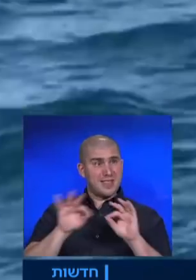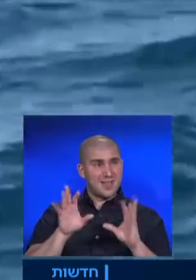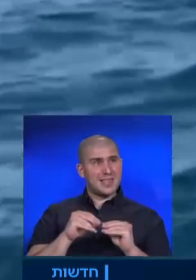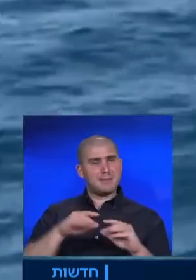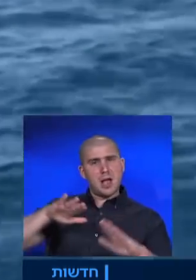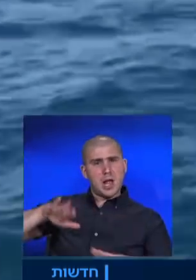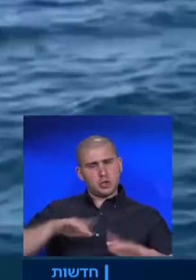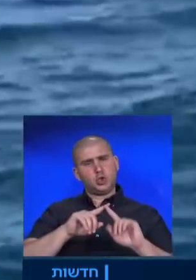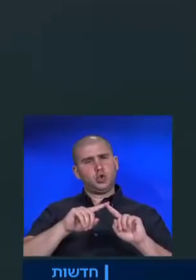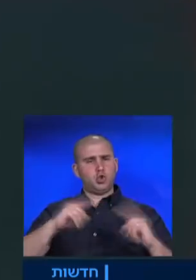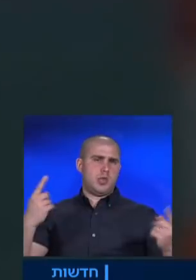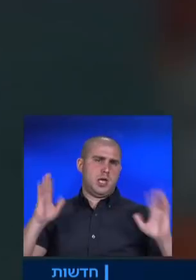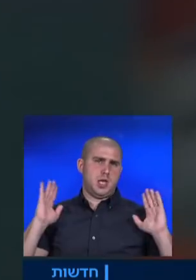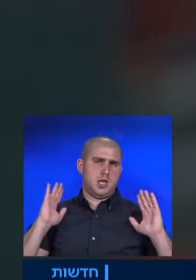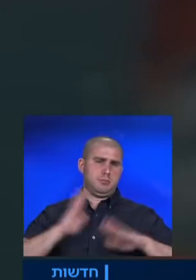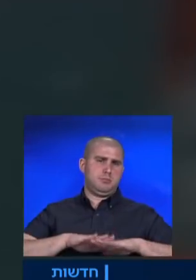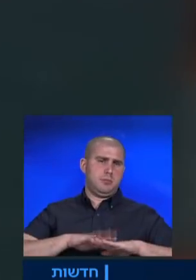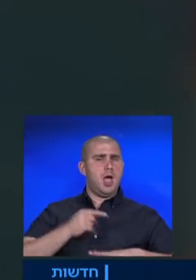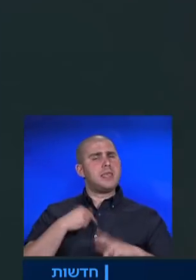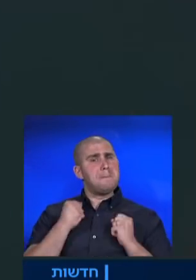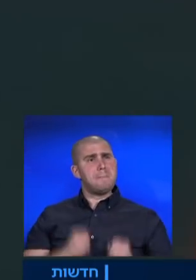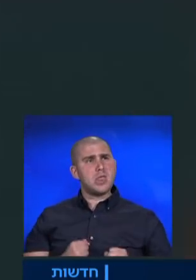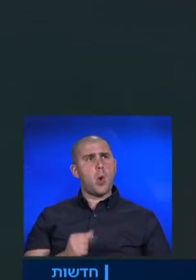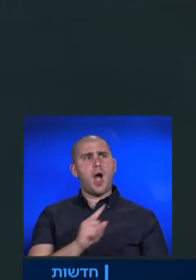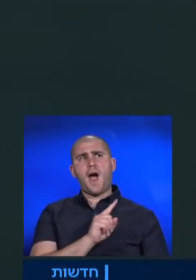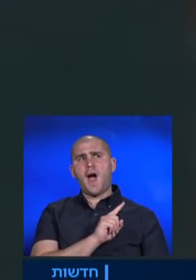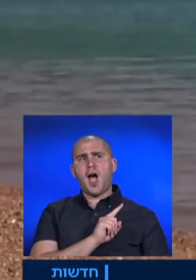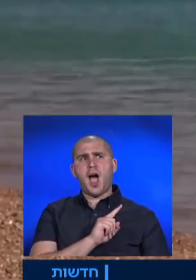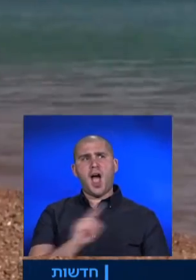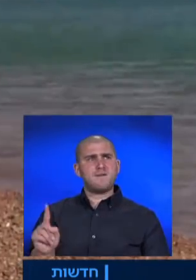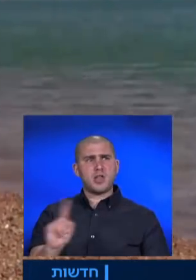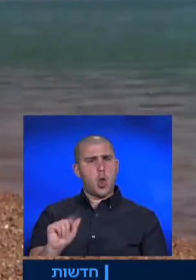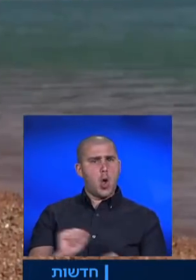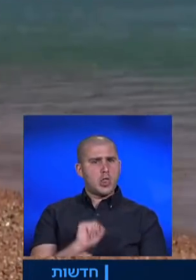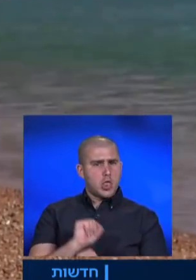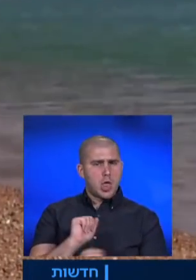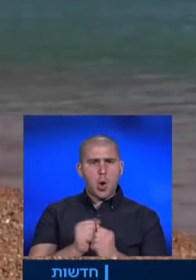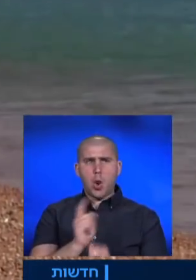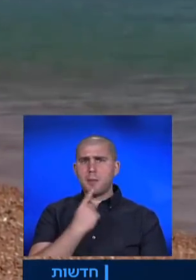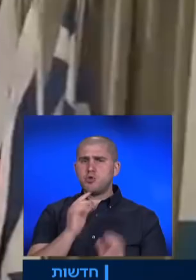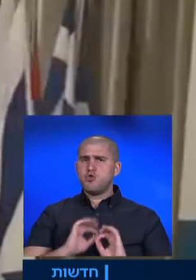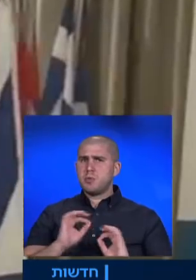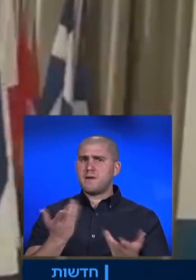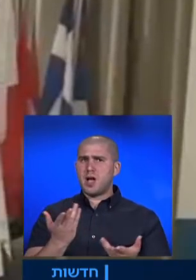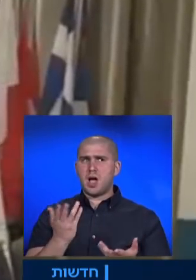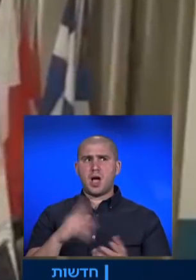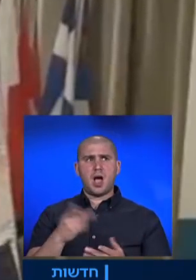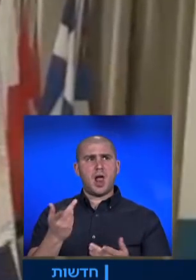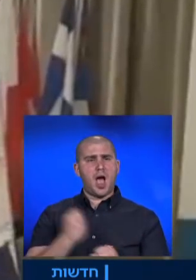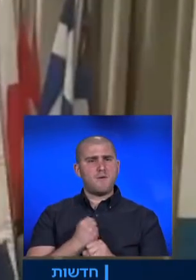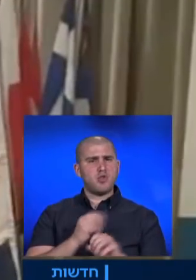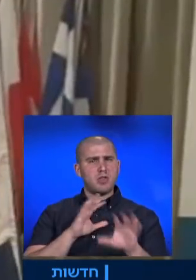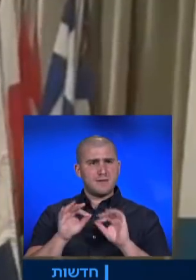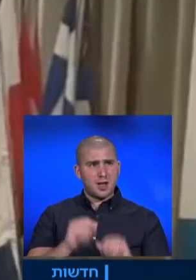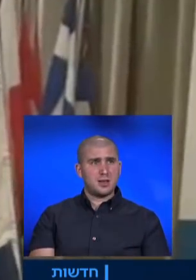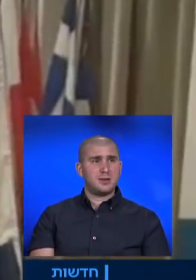שונה לגמרי. בגלל זה אני בטוחה שאף אחד לא התלוננה או לא אמרה שום דבר רע על העבודה של הנבחרת. התינה שבין